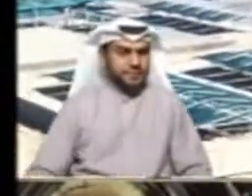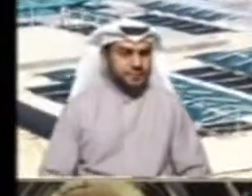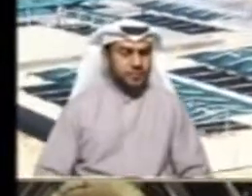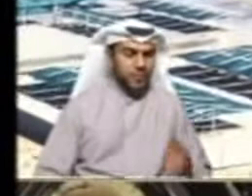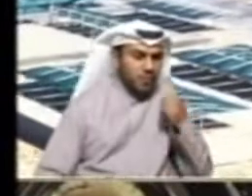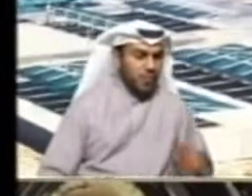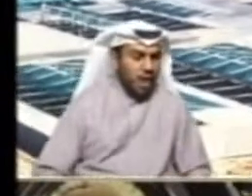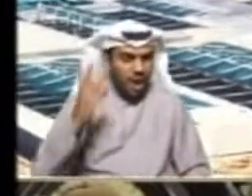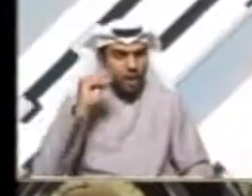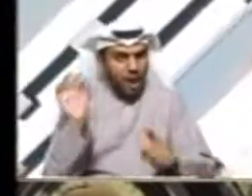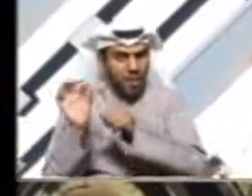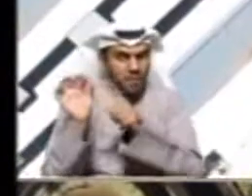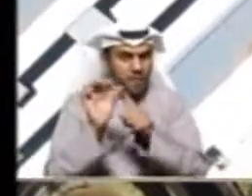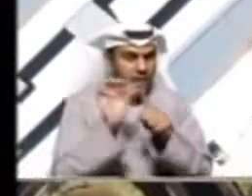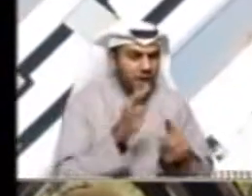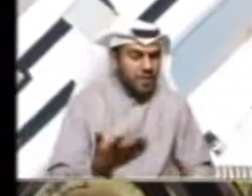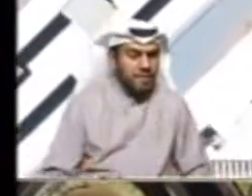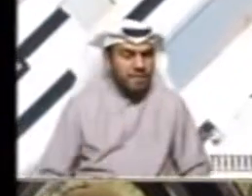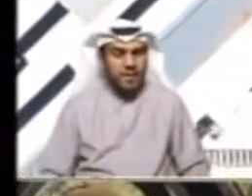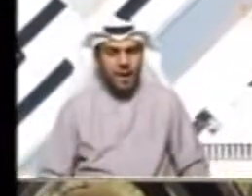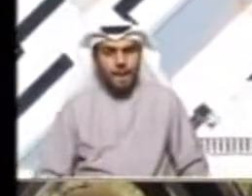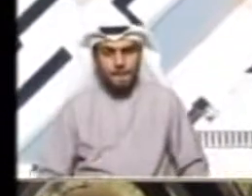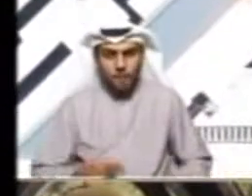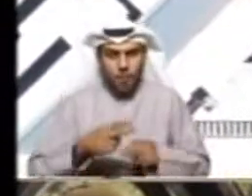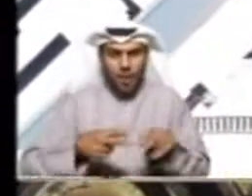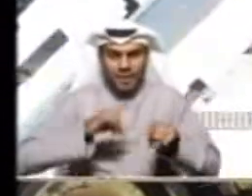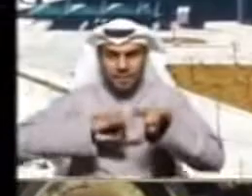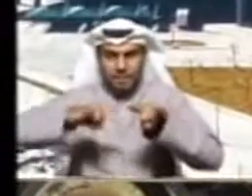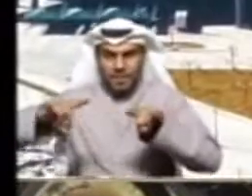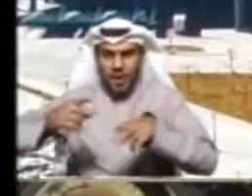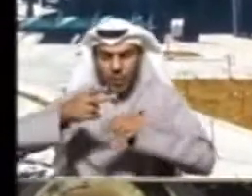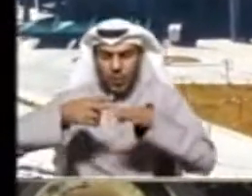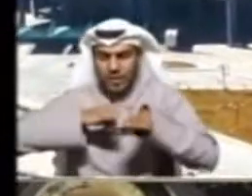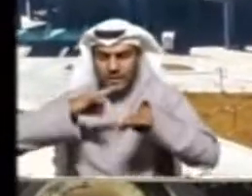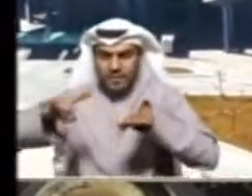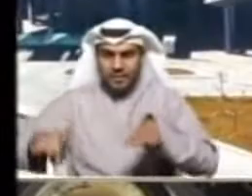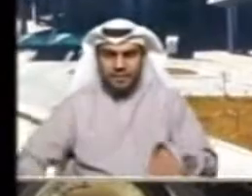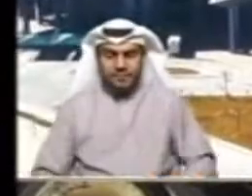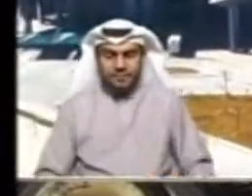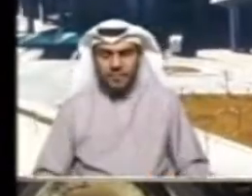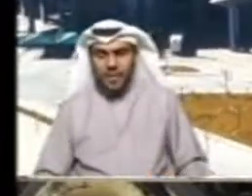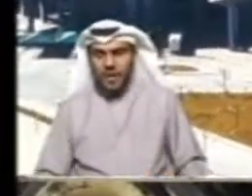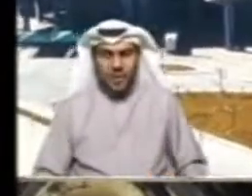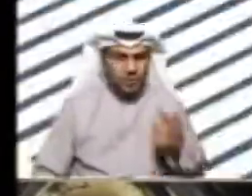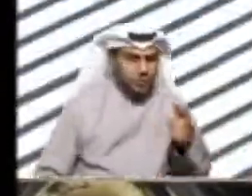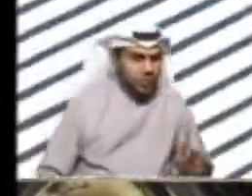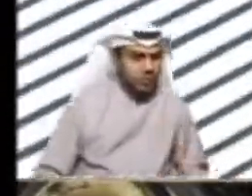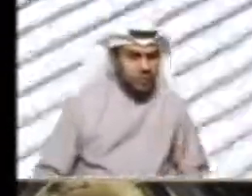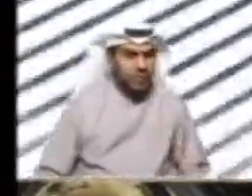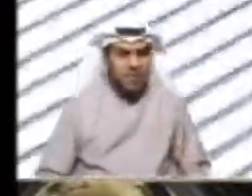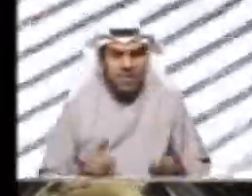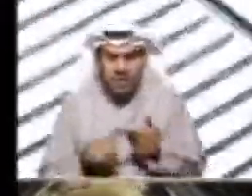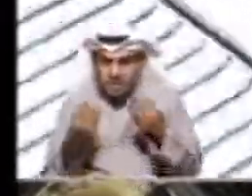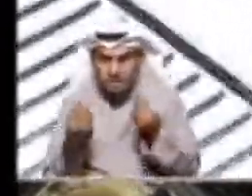بين الأهداف إنشاء مبنى الركاب رقم 2 بمطار الكويت الدولي بجانب إنجاز مشروع تطوير وتنمية ميناء